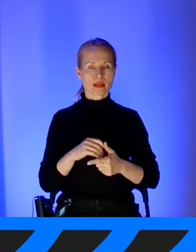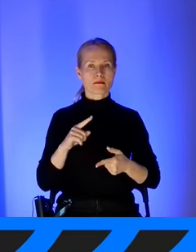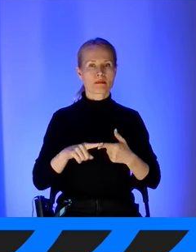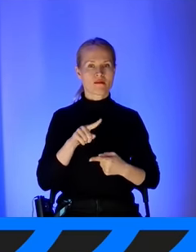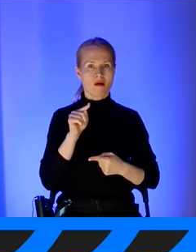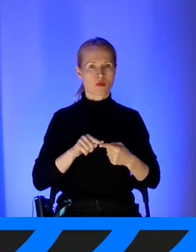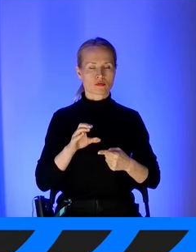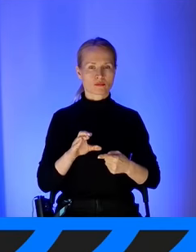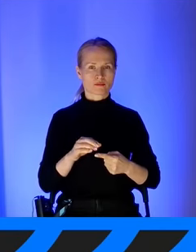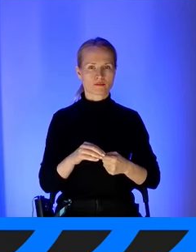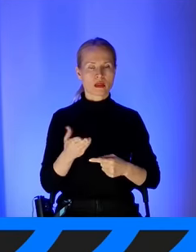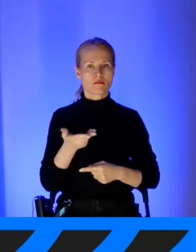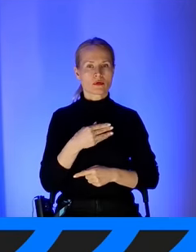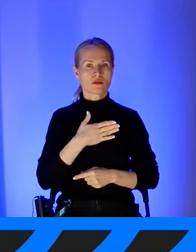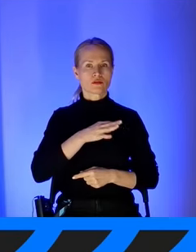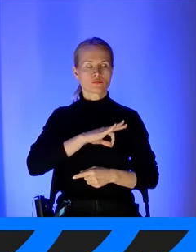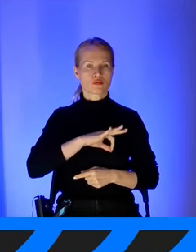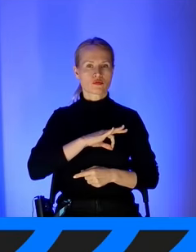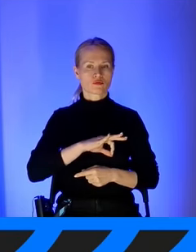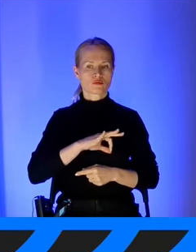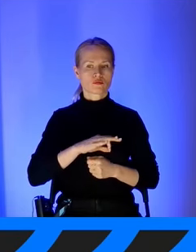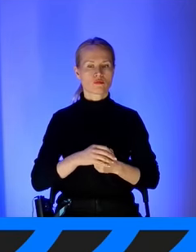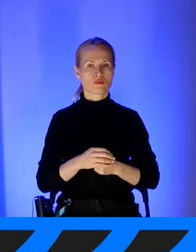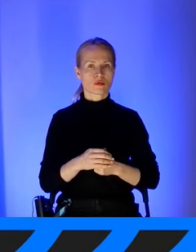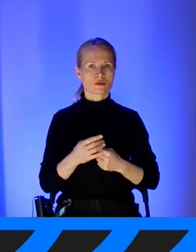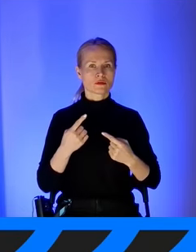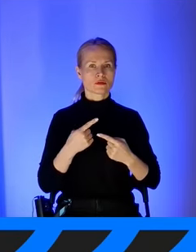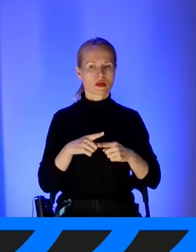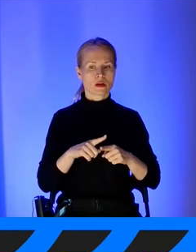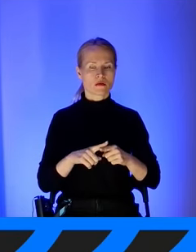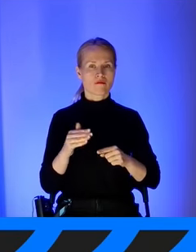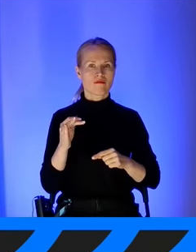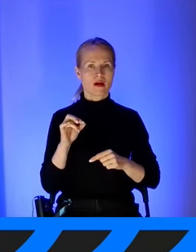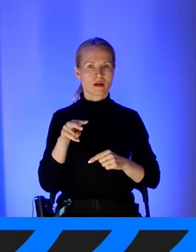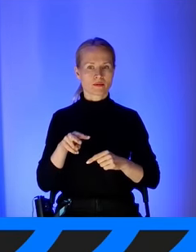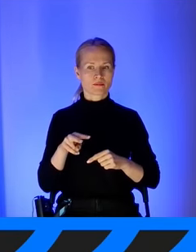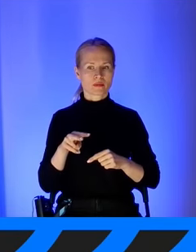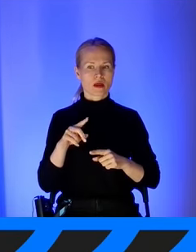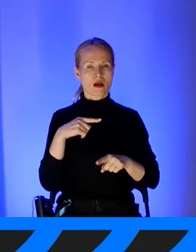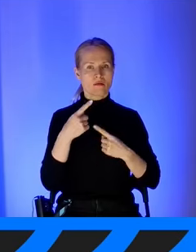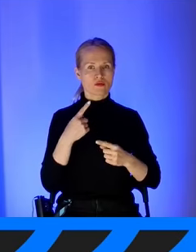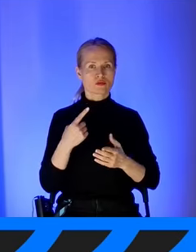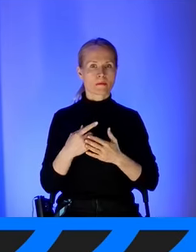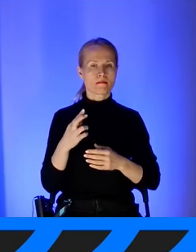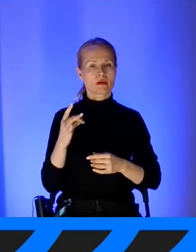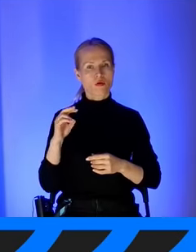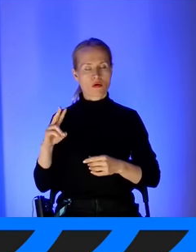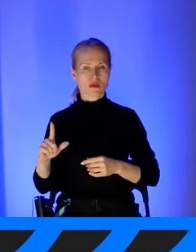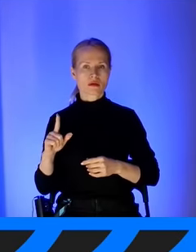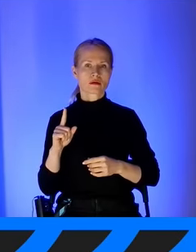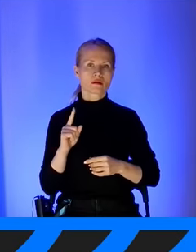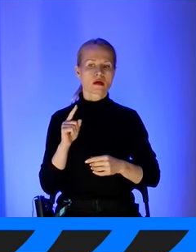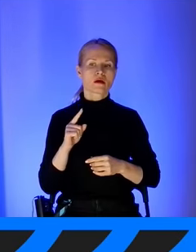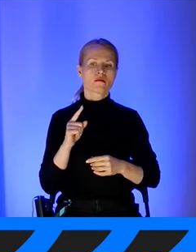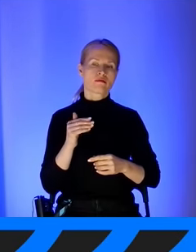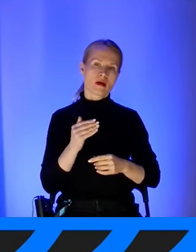первый вопрос мы используем э технология называется файл то есть вот я говорил что есть binlog есть snapshot и snapshot